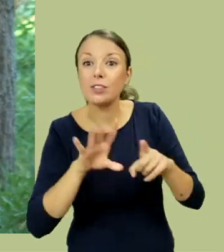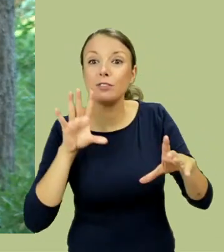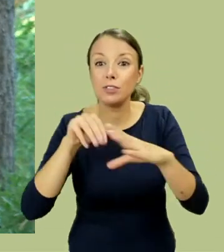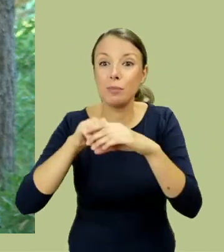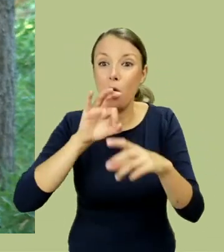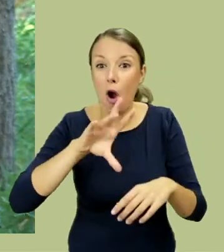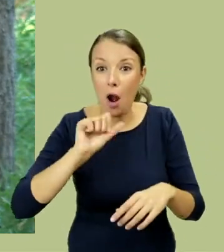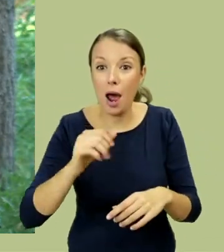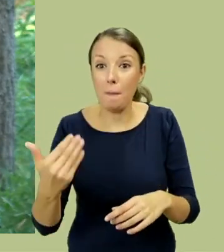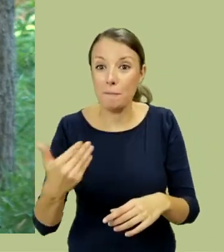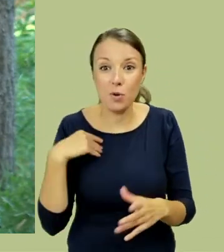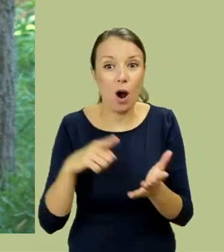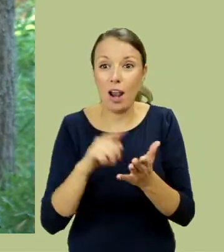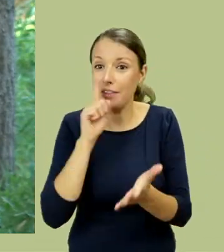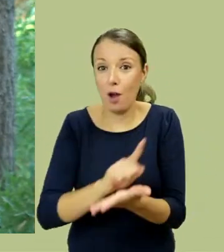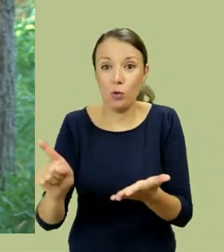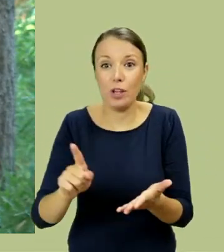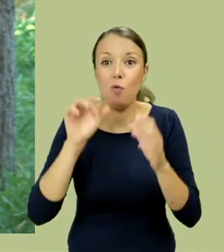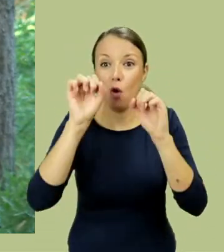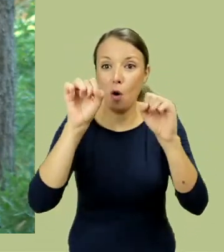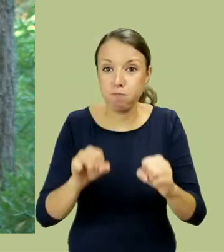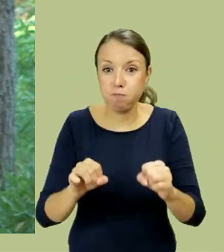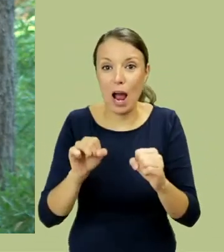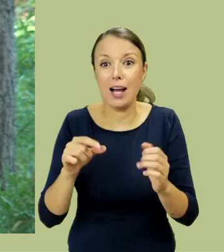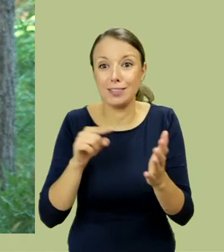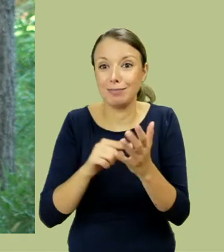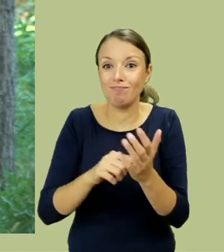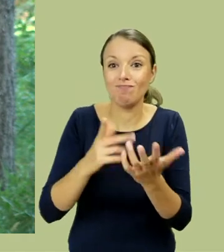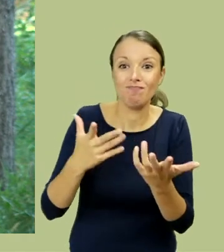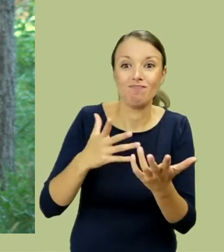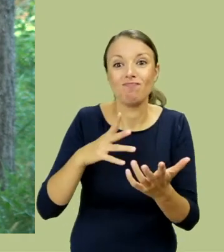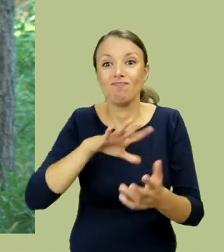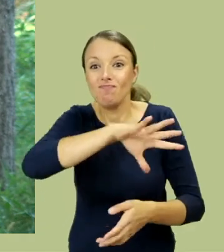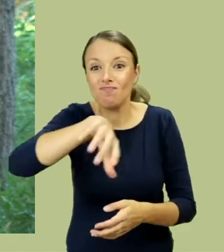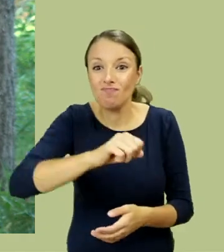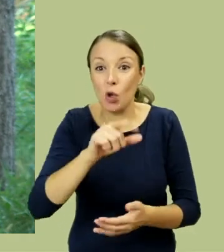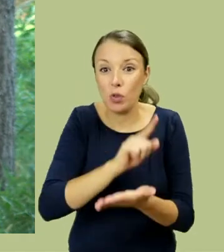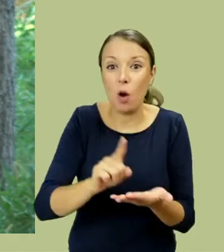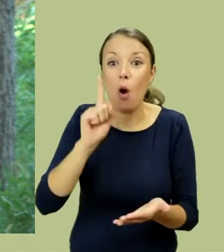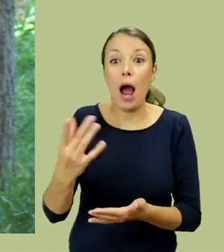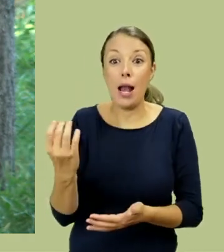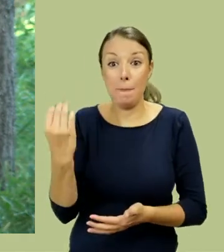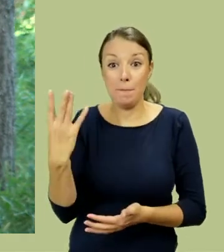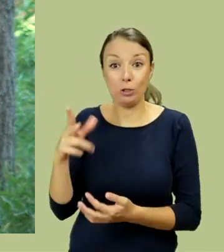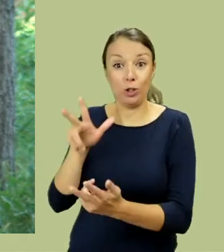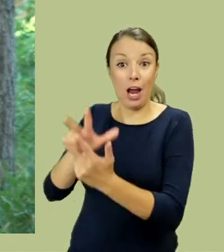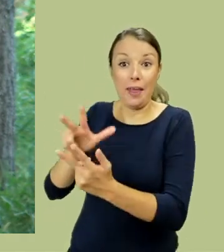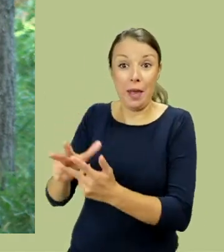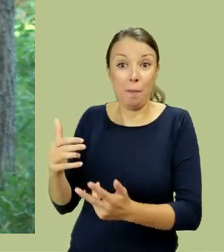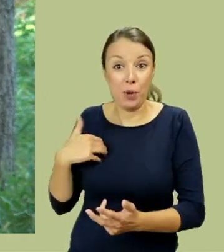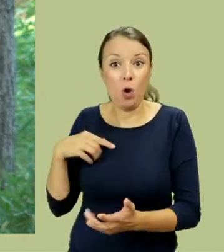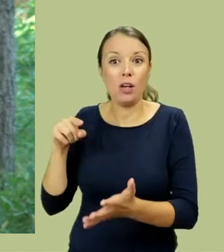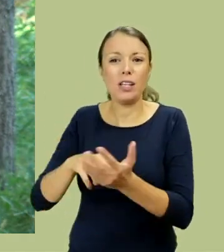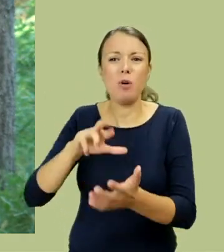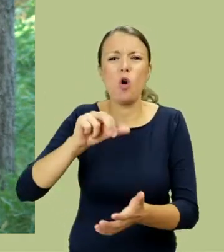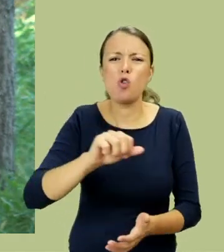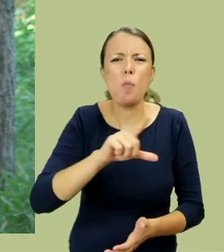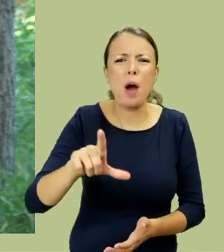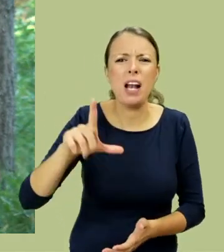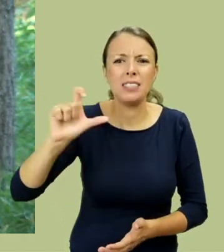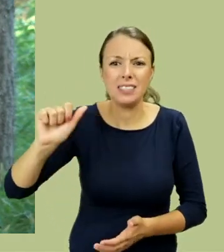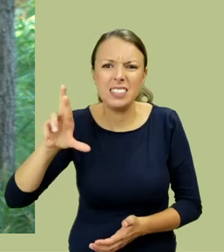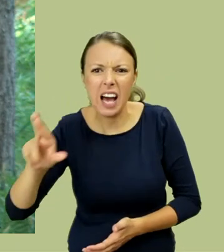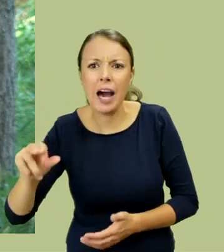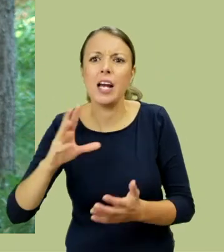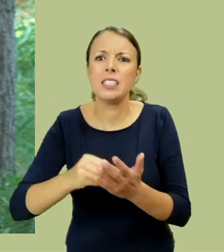obrabować. Natomiast udało się im napaść w Bezdanach na pociąg wiozący ruble carskie w srebrze i w złocie